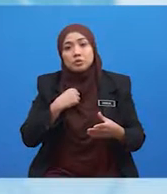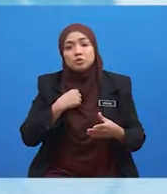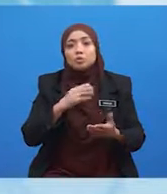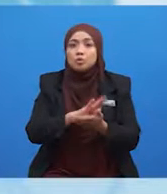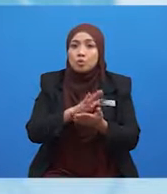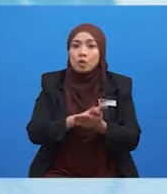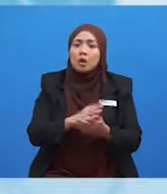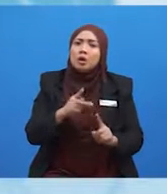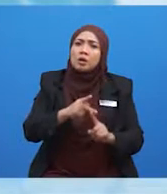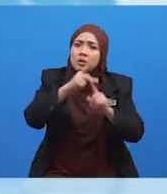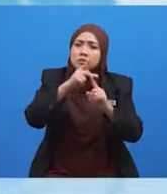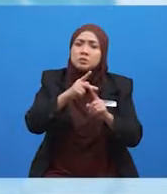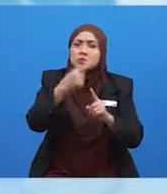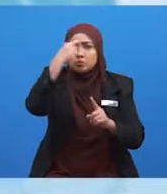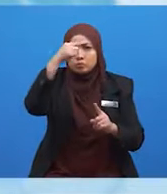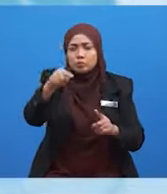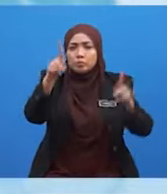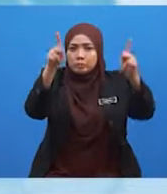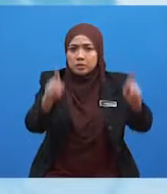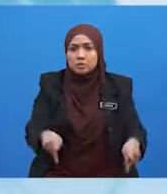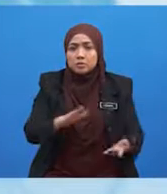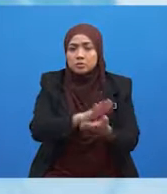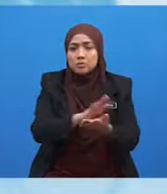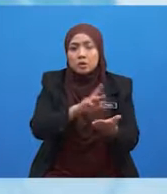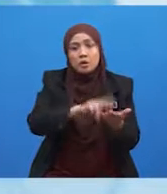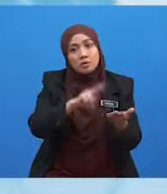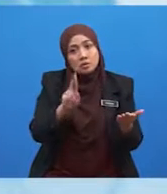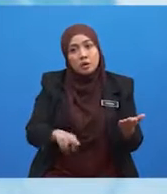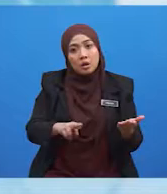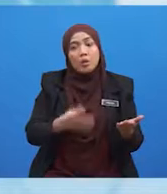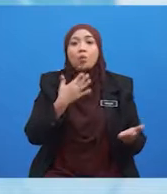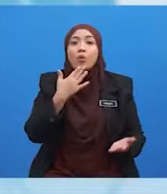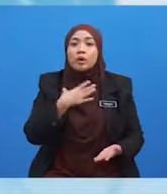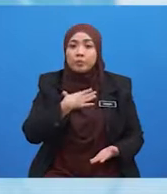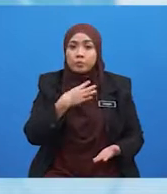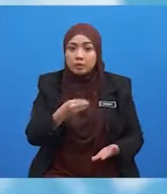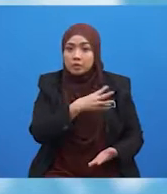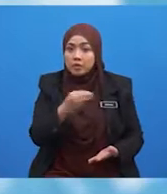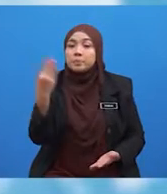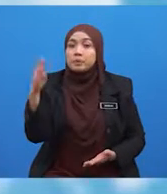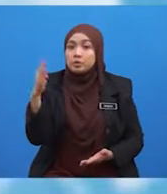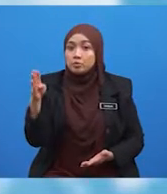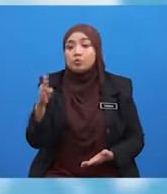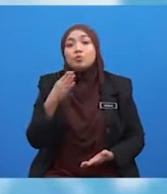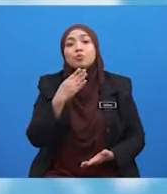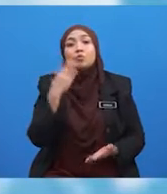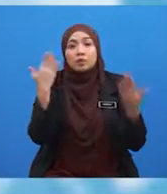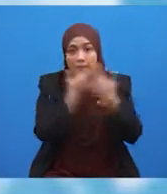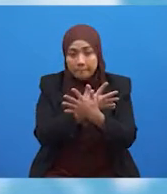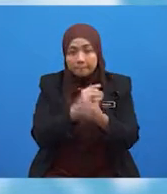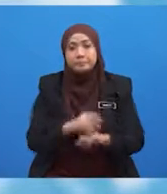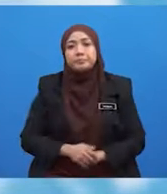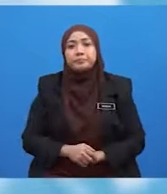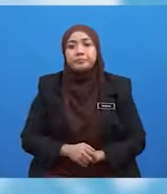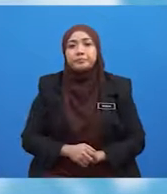yang khusus bagi pelajar-pelajar sekolah rendah yang berwarna putih dan biru gelap keputusan